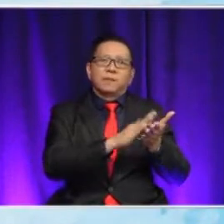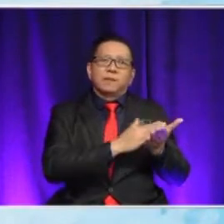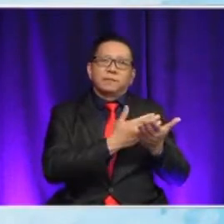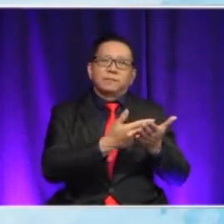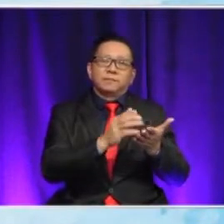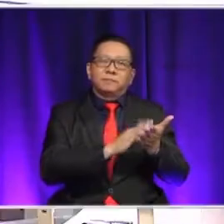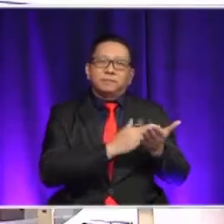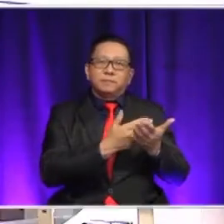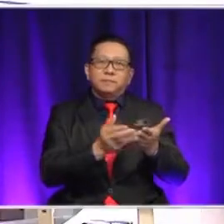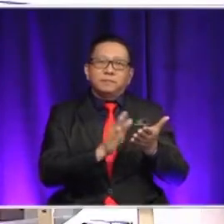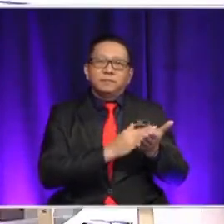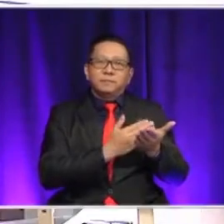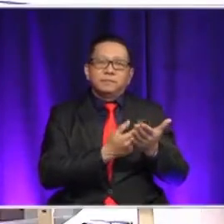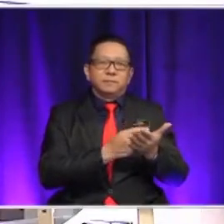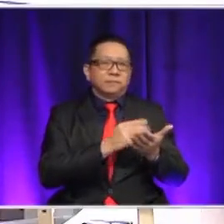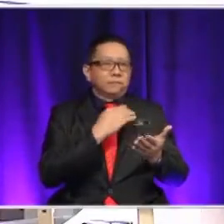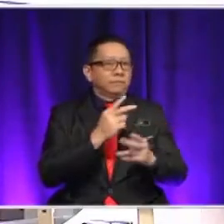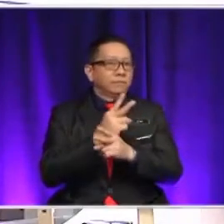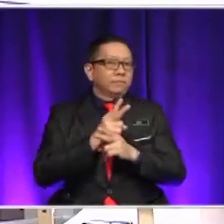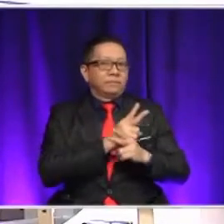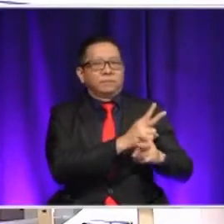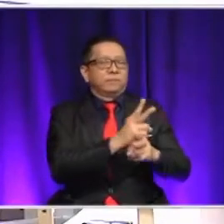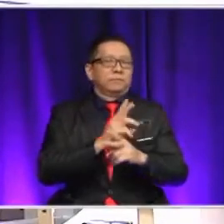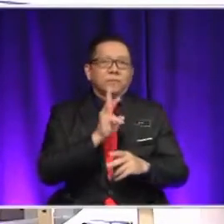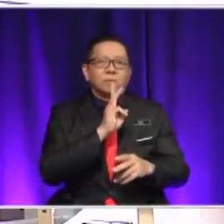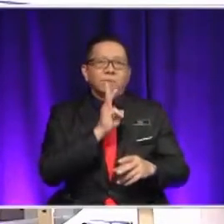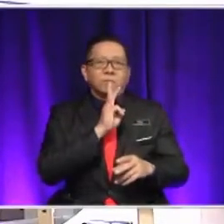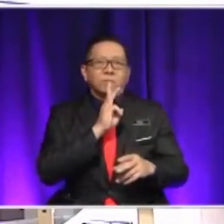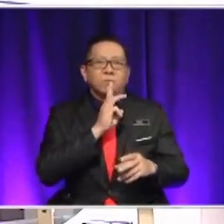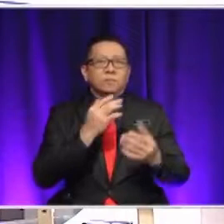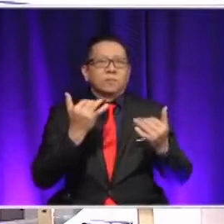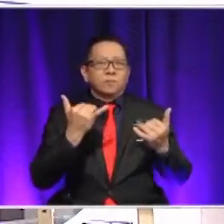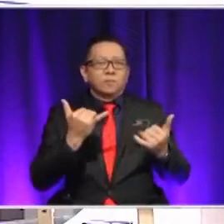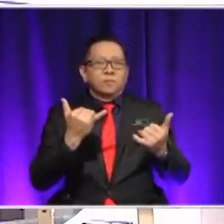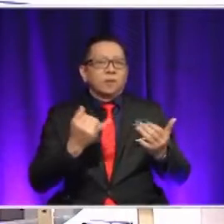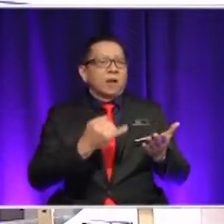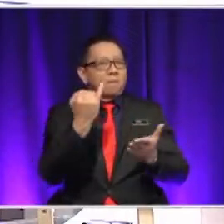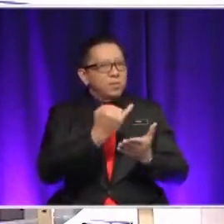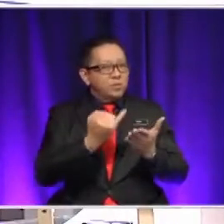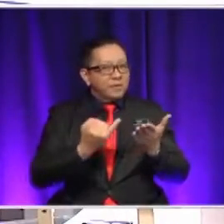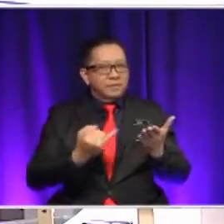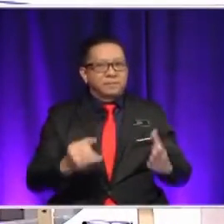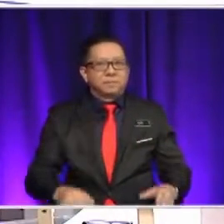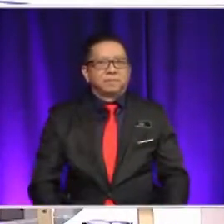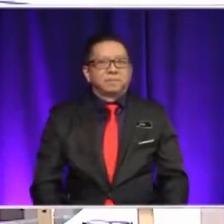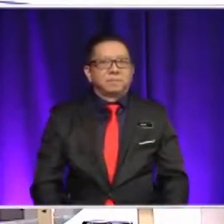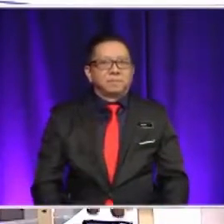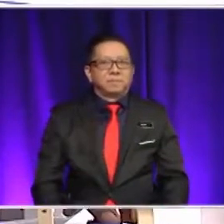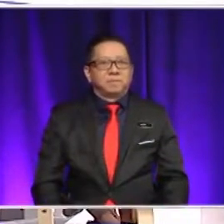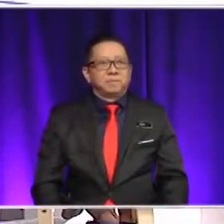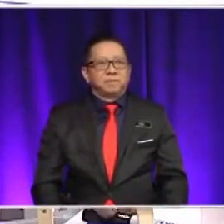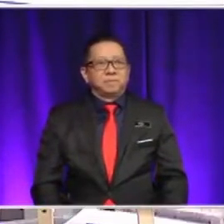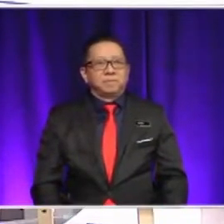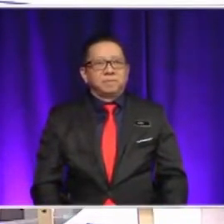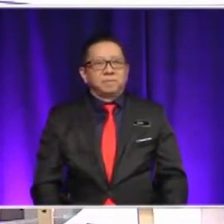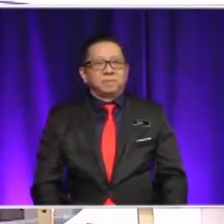mengawal quantity ae dan seterusnya itu nabrak jalakar n Lock Harun gua gede tak dulu berusia ke sebelah